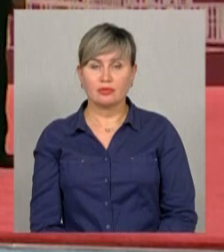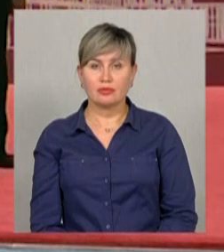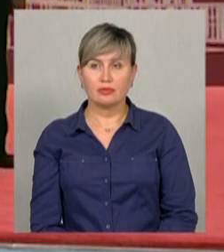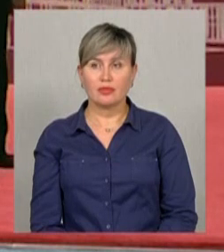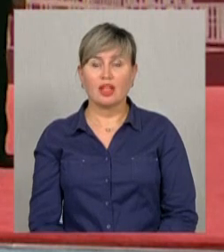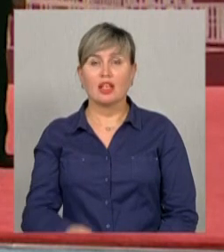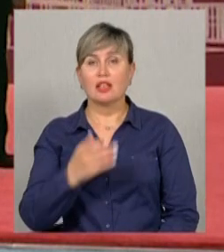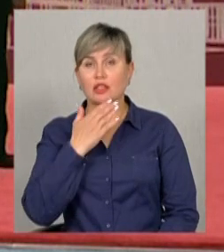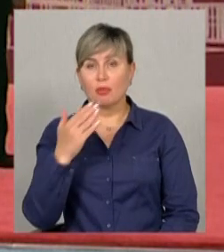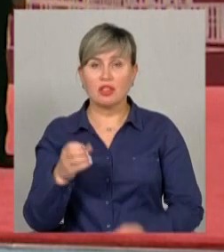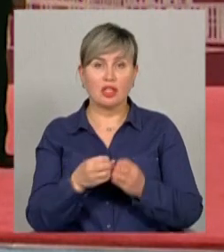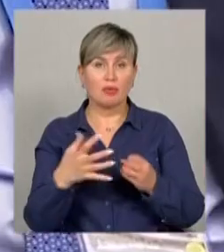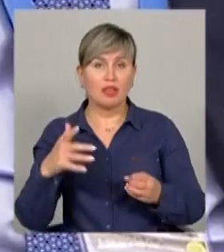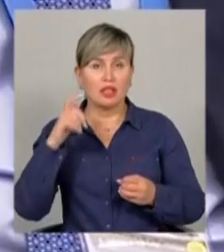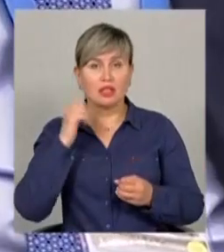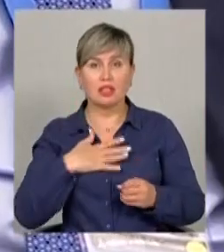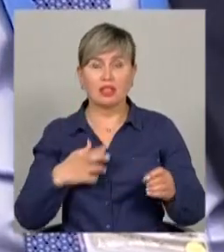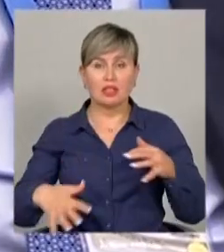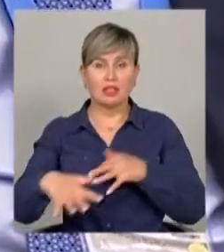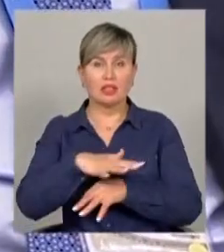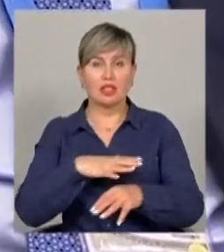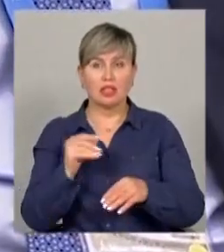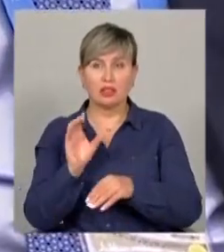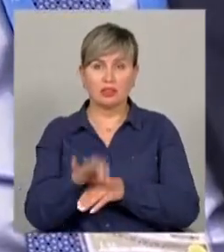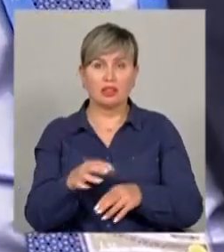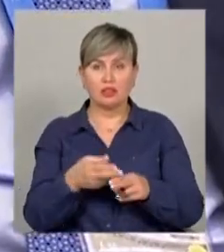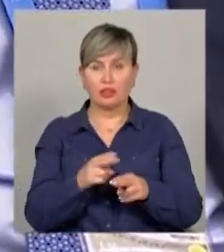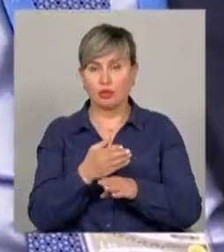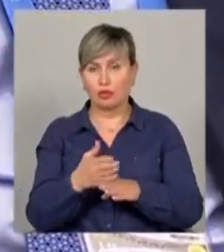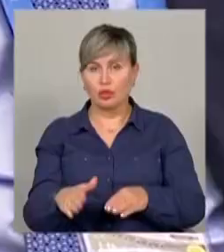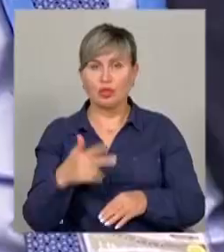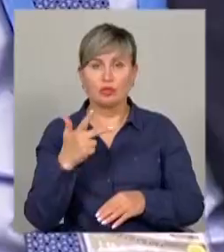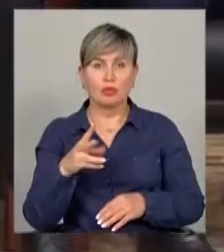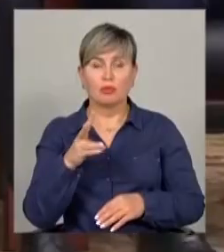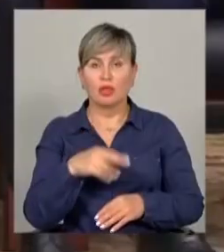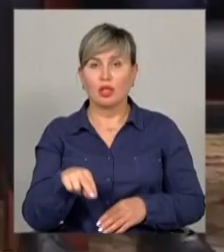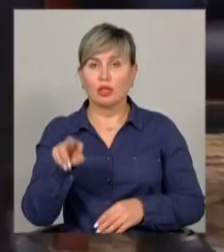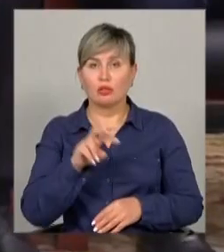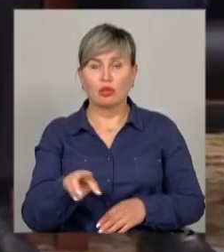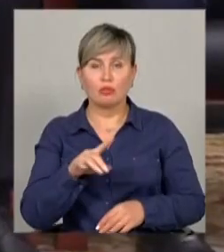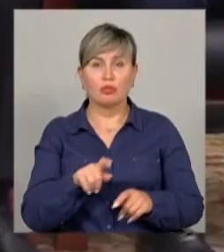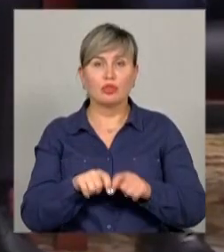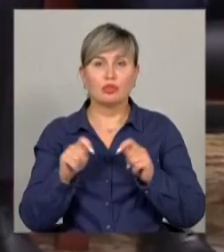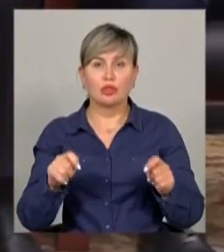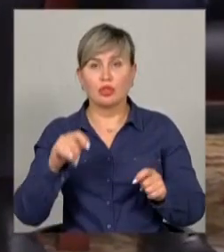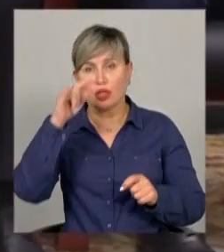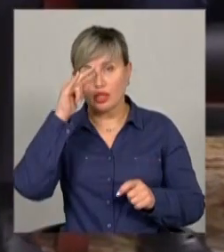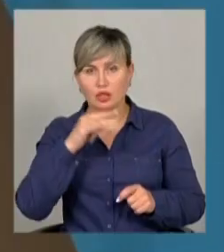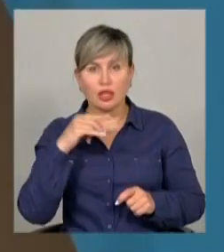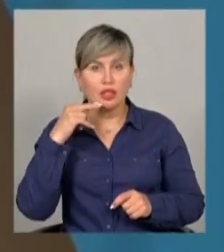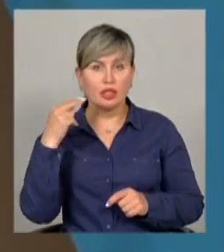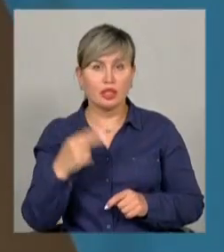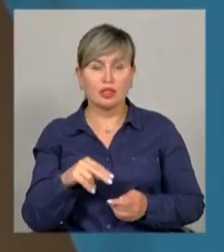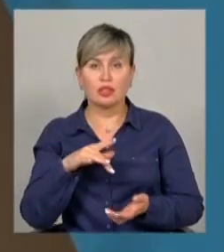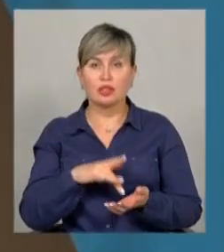За последние 15 лет наша страна инвестировала в эту отрасль 35 миллиардов долларов. Мы создали казахско-китайский логистический